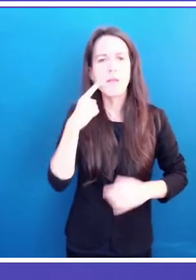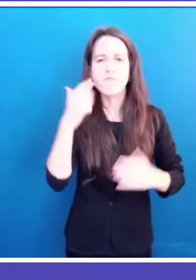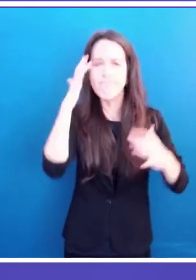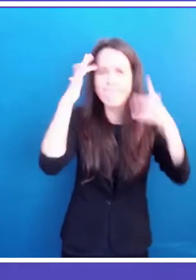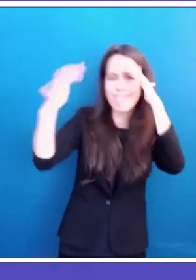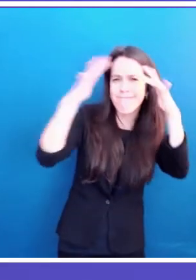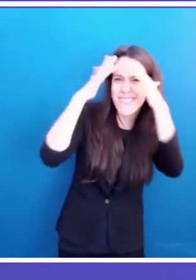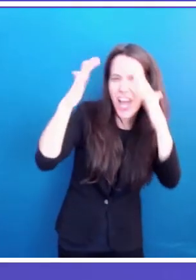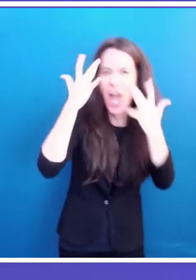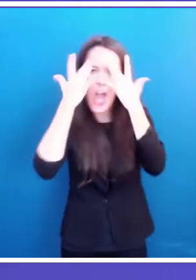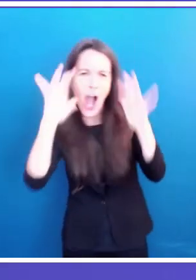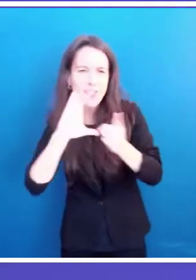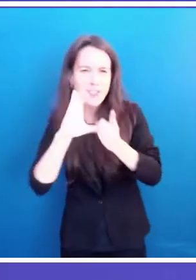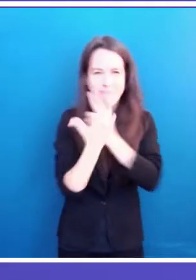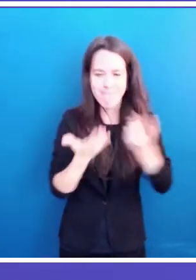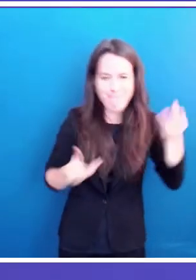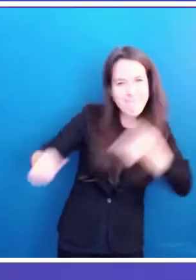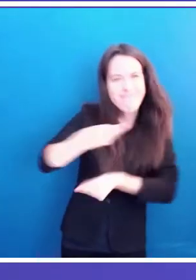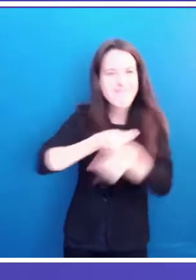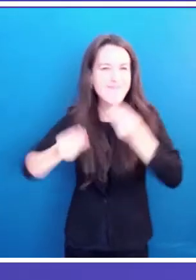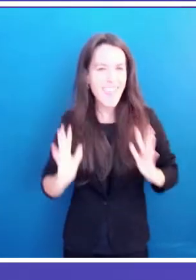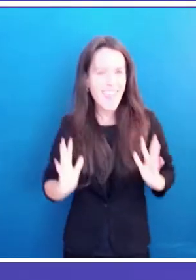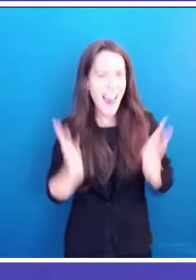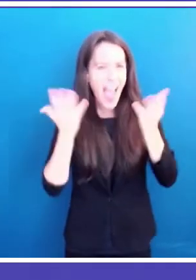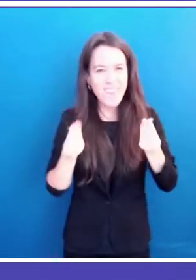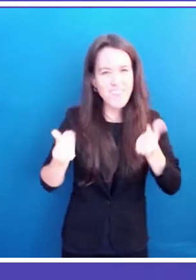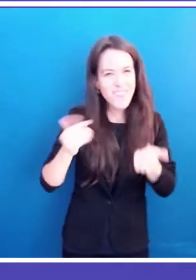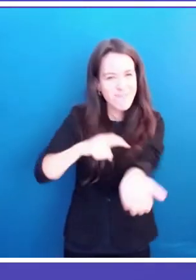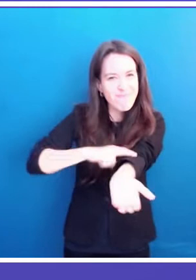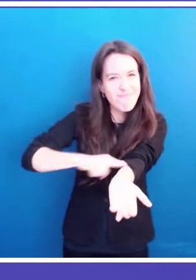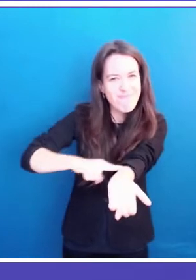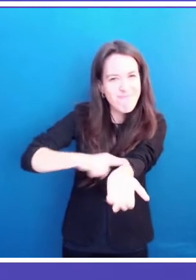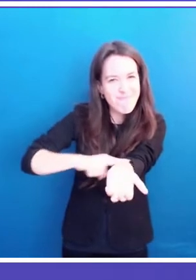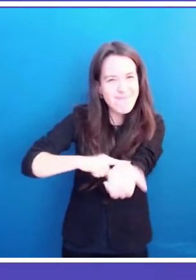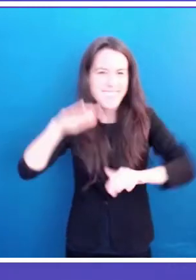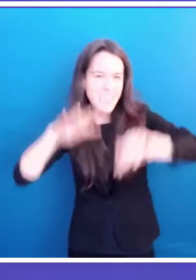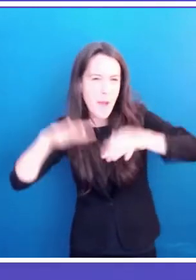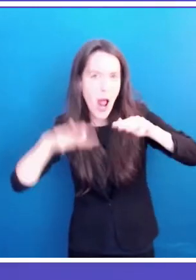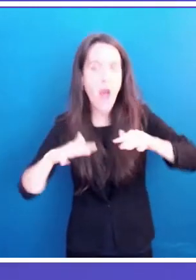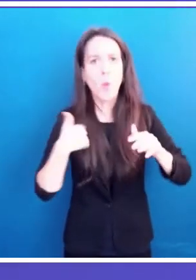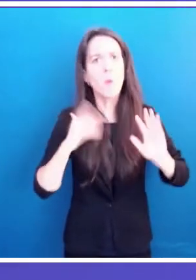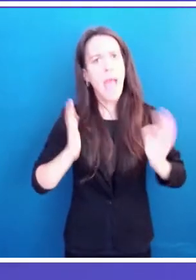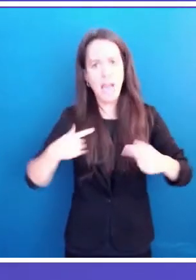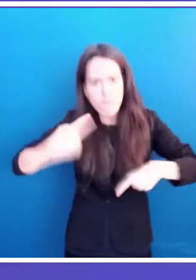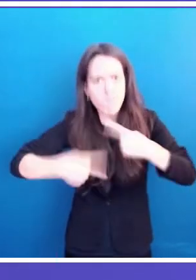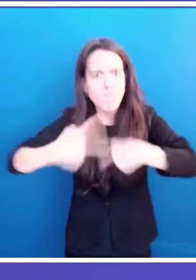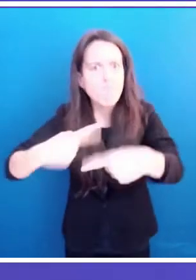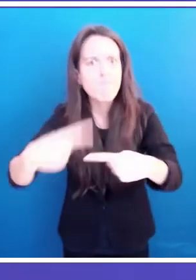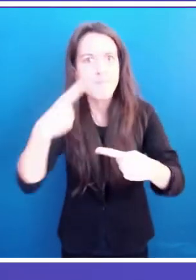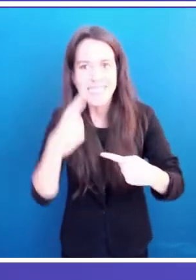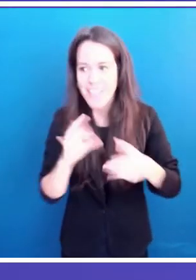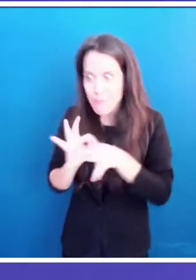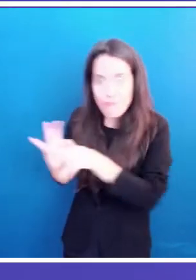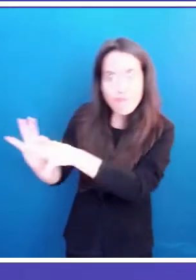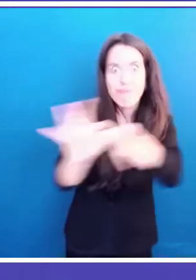بالأعمال الثقافية والفلسفية وسبل العيش نحن لم نحتاج بتاتا